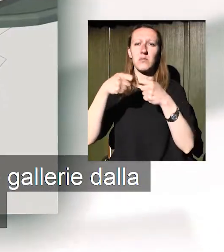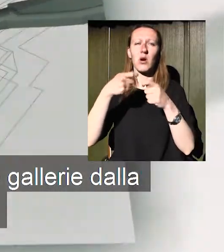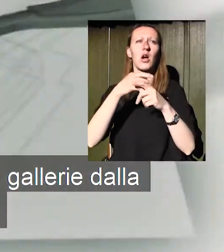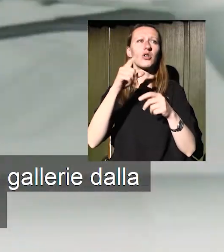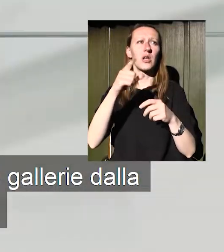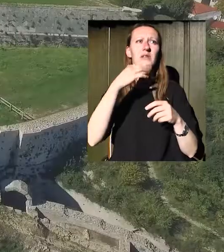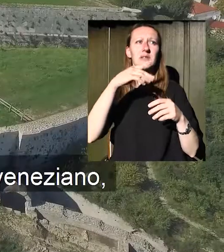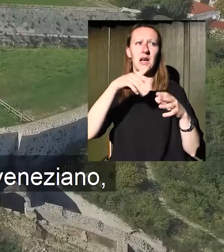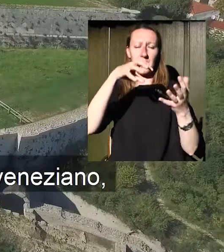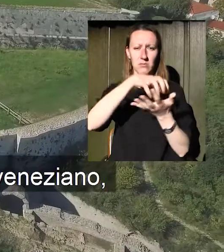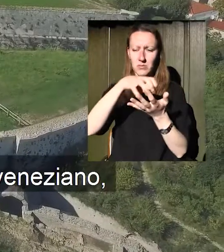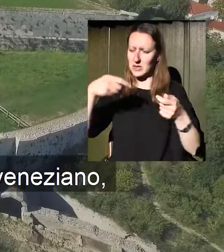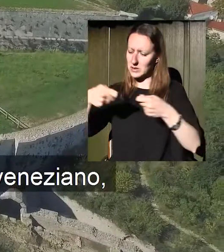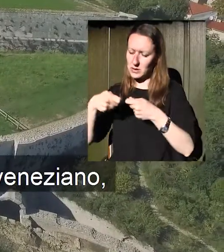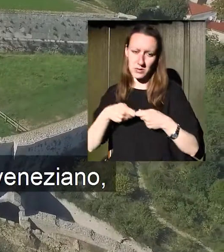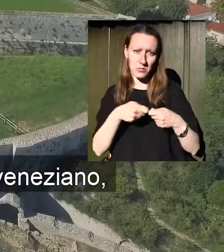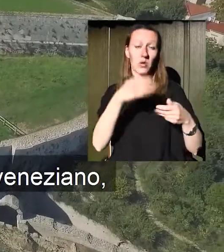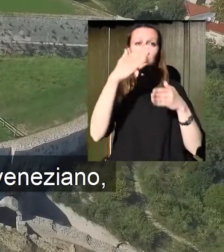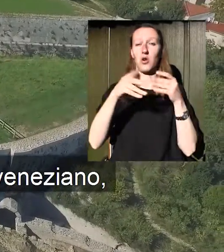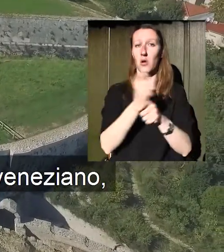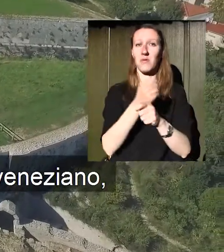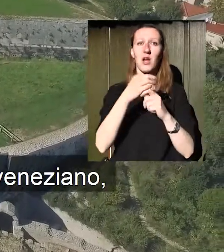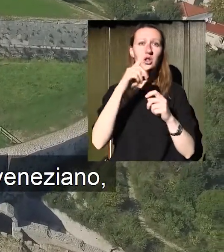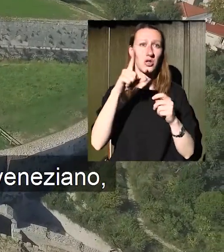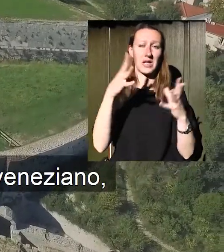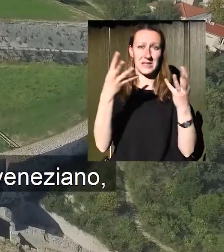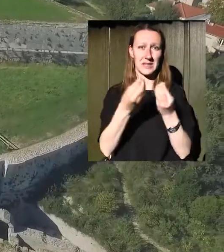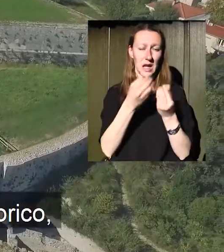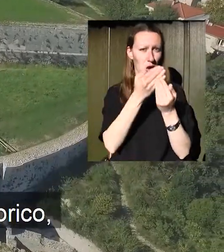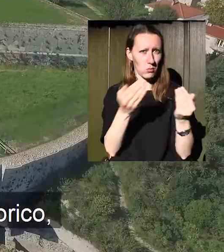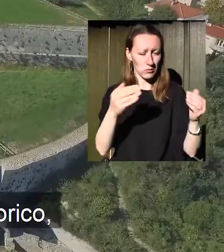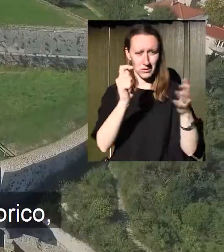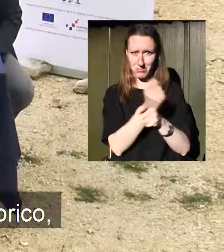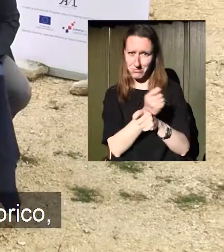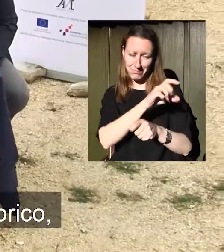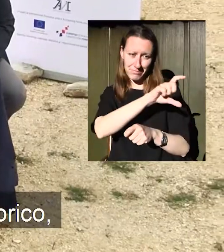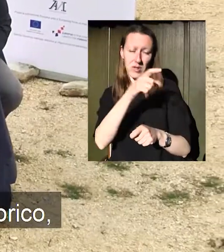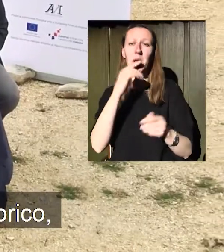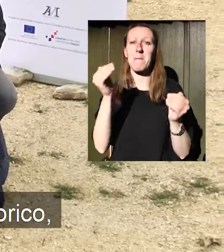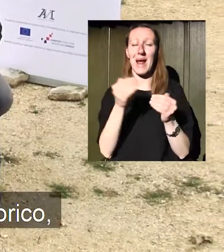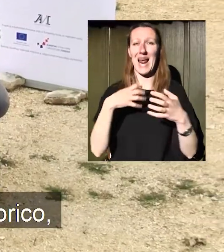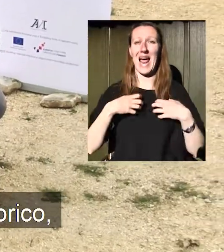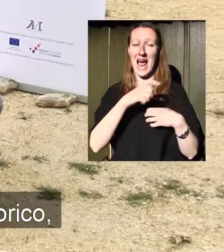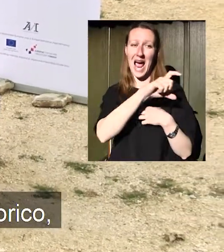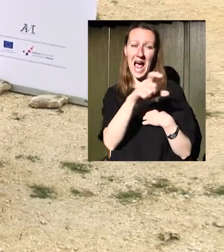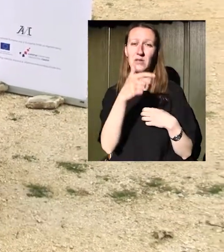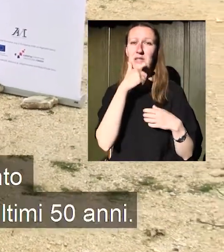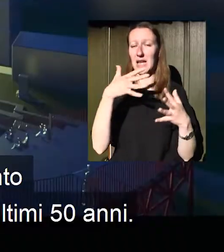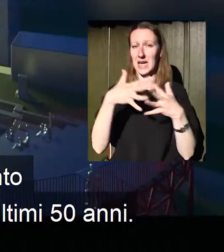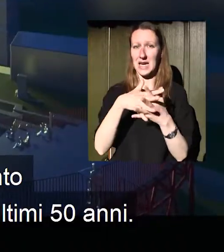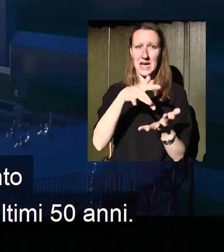s atrijem utvrde. Dovršetkom obnove Kaštela zajedno s Arheološkim muzejom Istre i Malim rimskim kazalištem u Starogradskoj